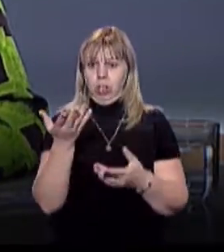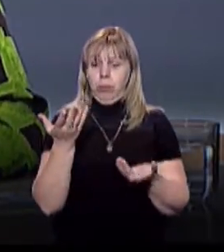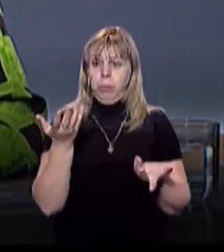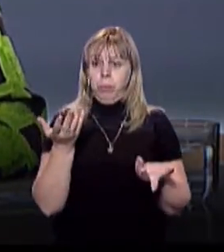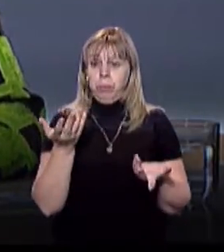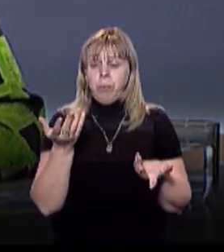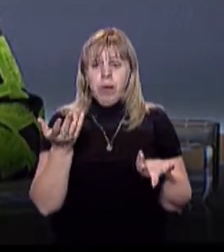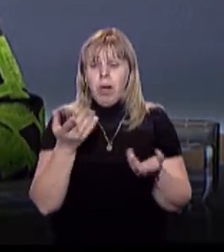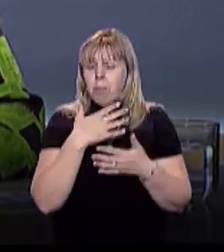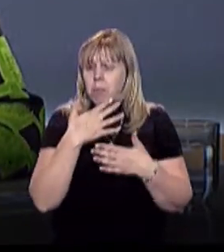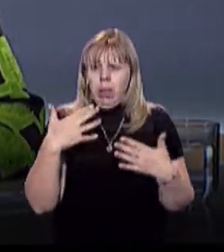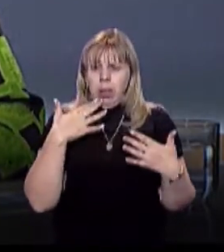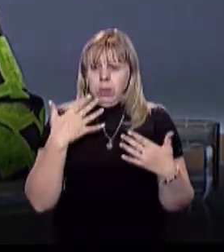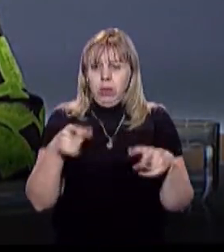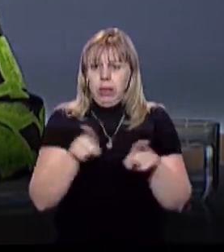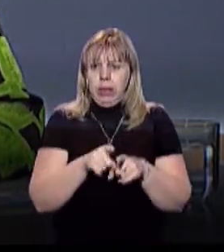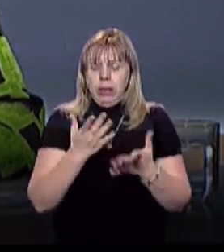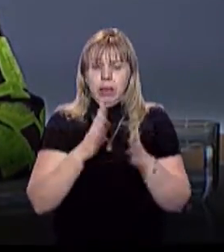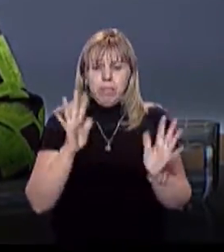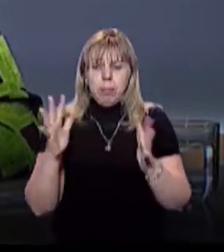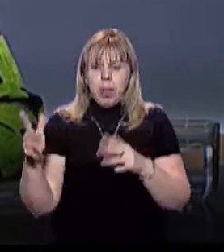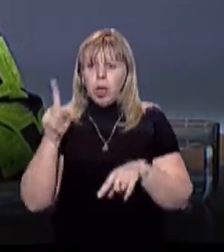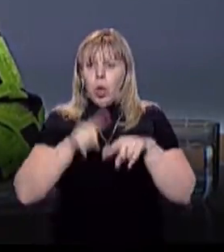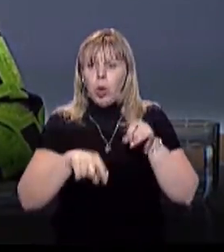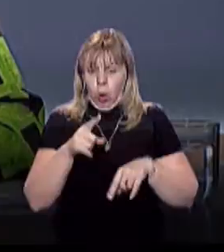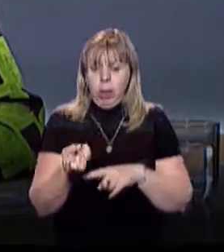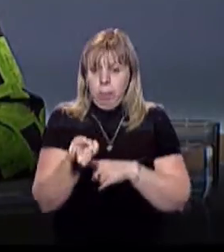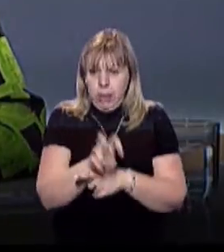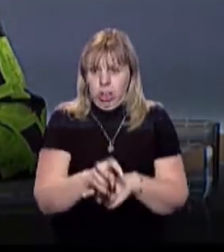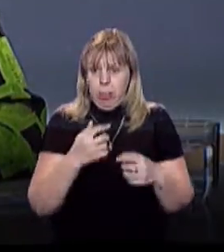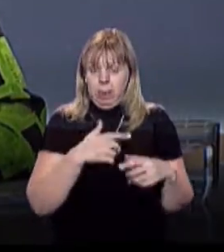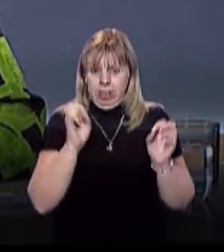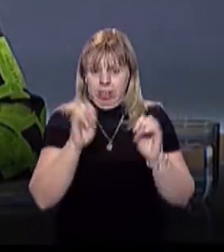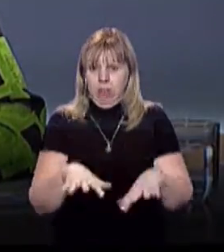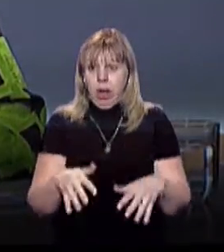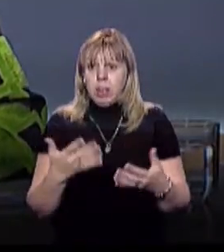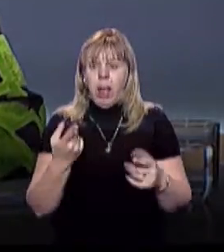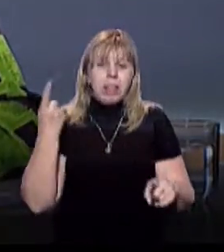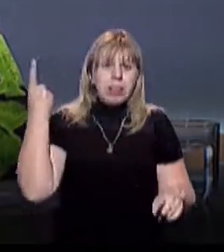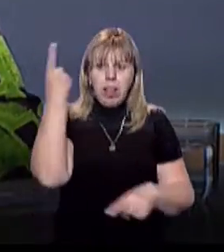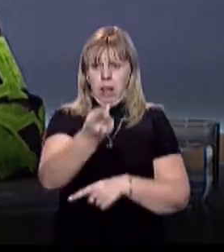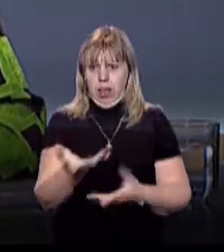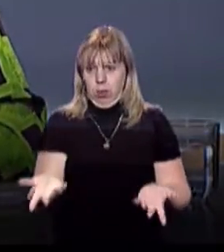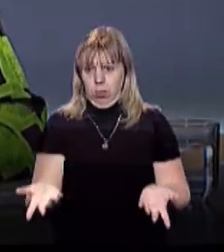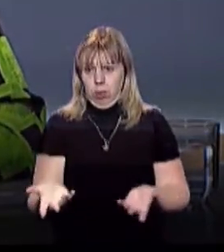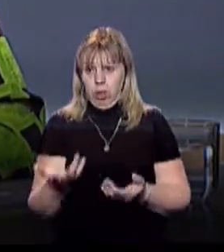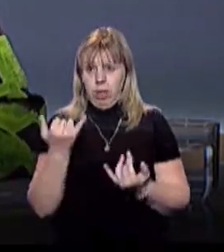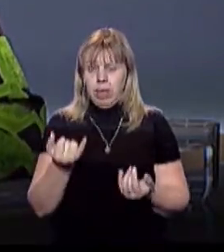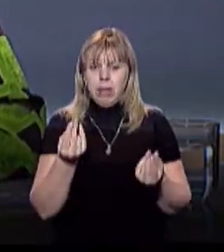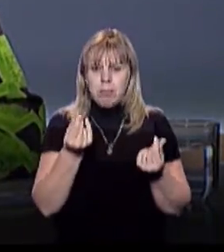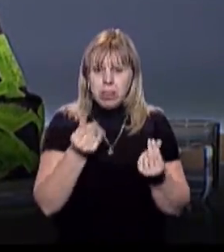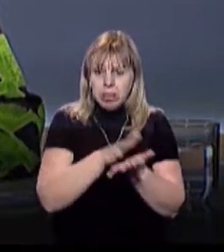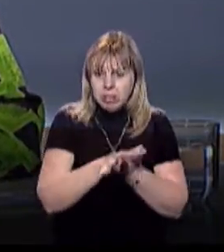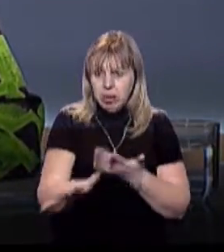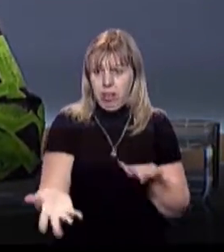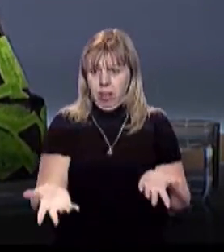Ну, багато таких випадків, що родичі прийшли би здавати, але ж то дуже далеко, і матеріальні